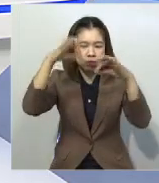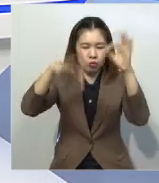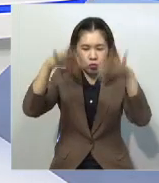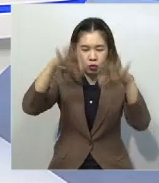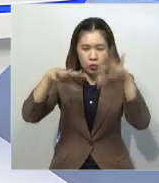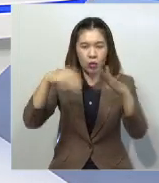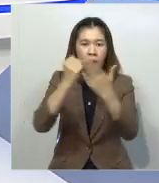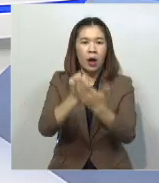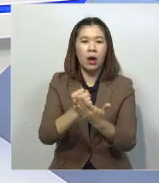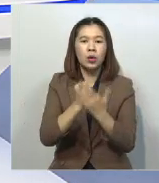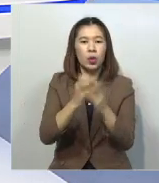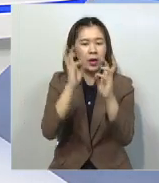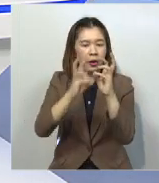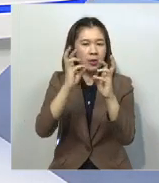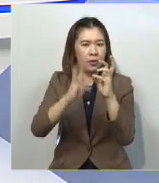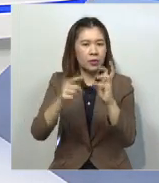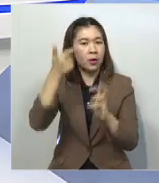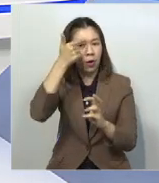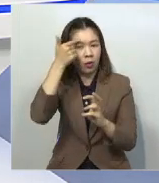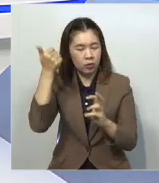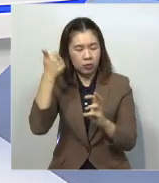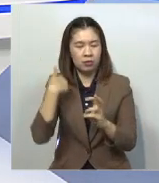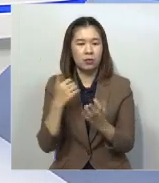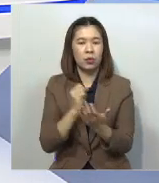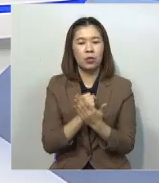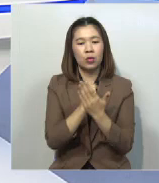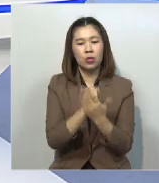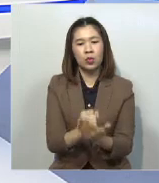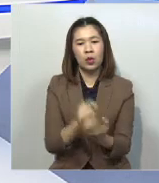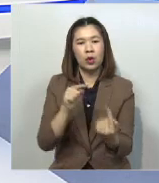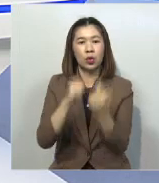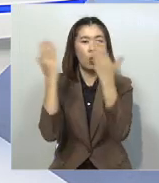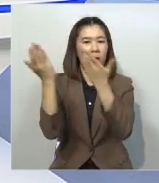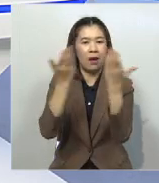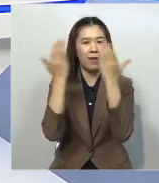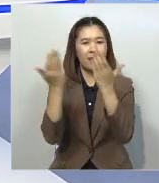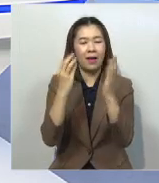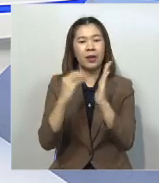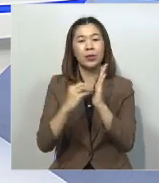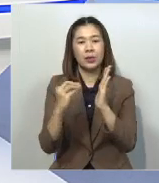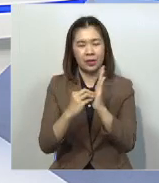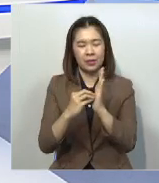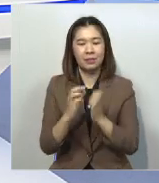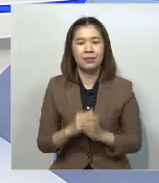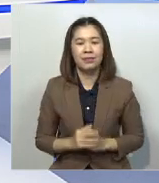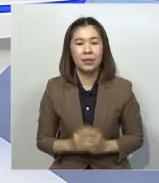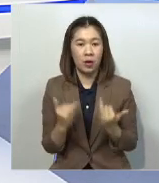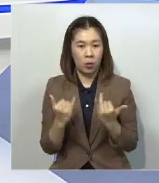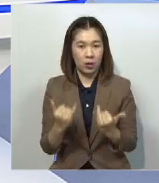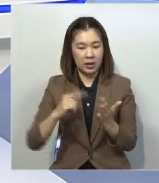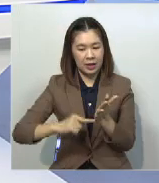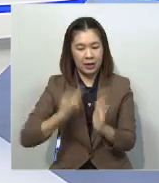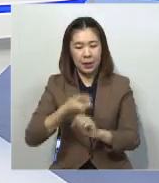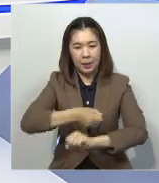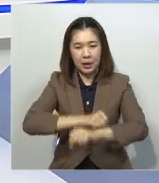ดฝุ่นในอากาศนะคะเขาใช้ภายใต้หน่วยปฏิบัติการแก้ววิกฤตมลพิษทางอากาศกรุงเทพมหานครวันนี้ออกปฏิบัติการ